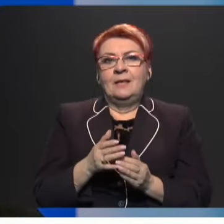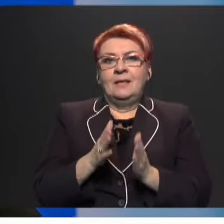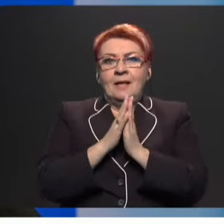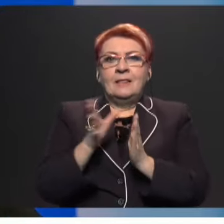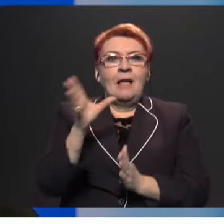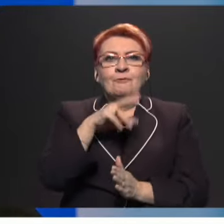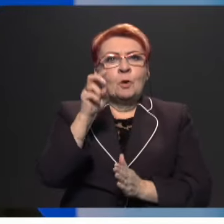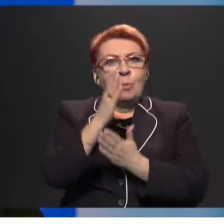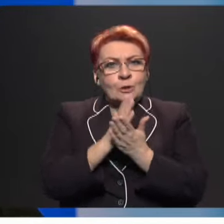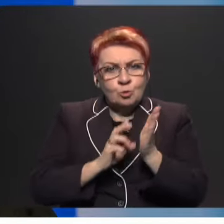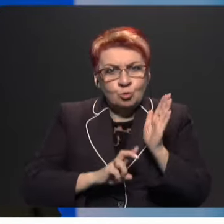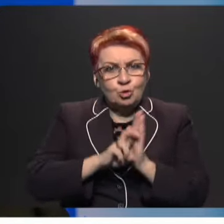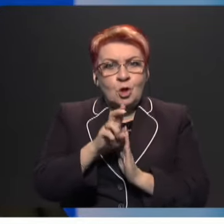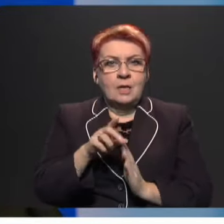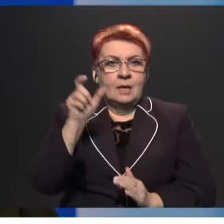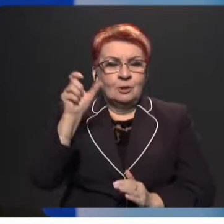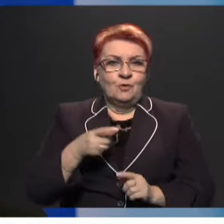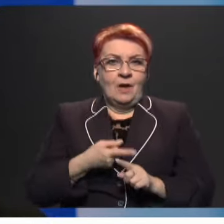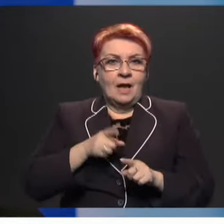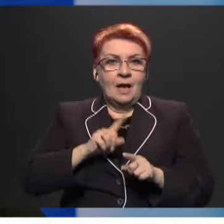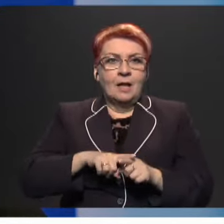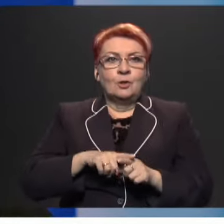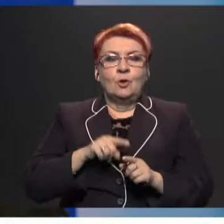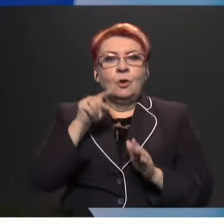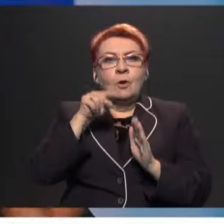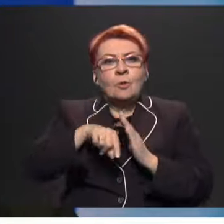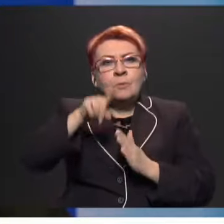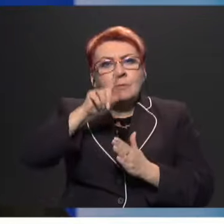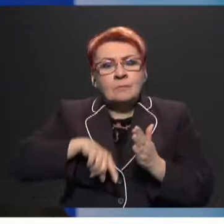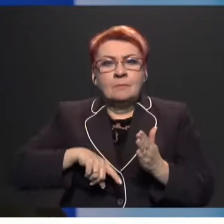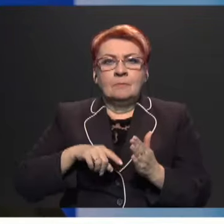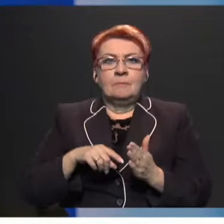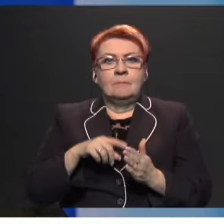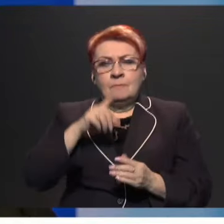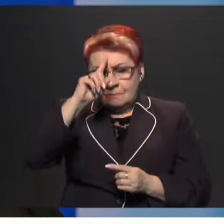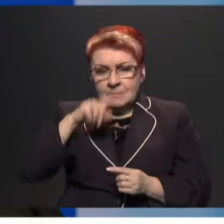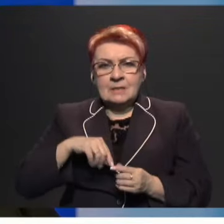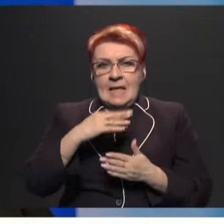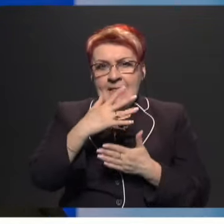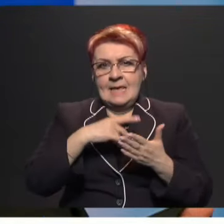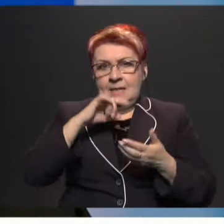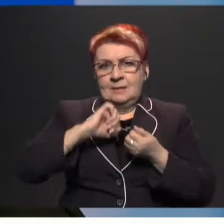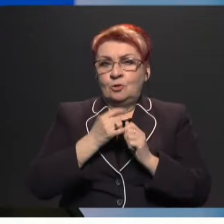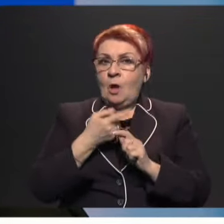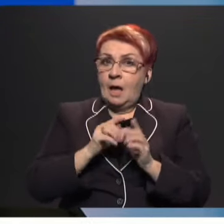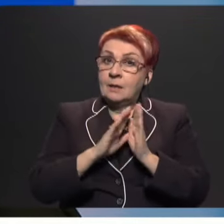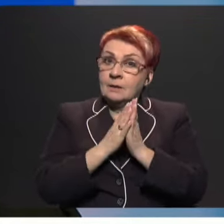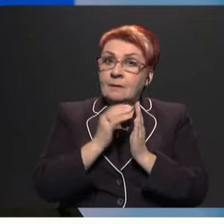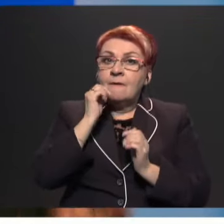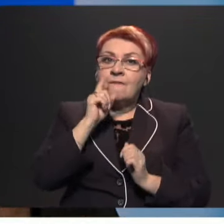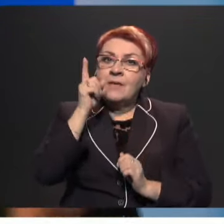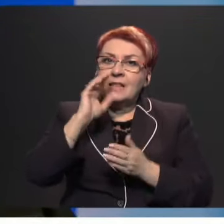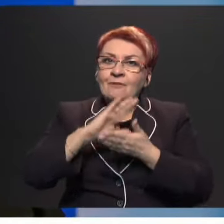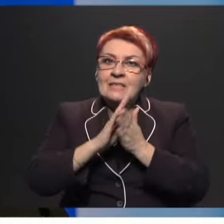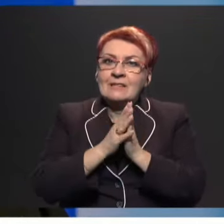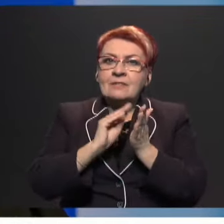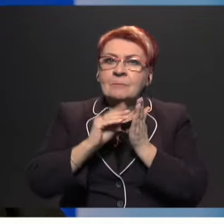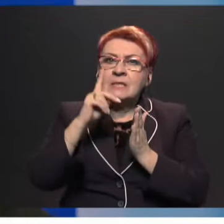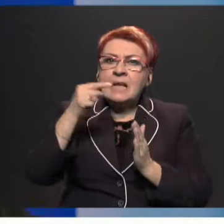всех богослужениях. Человек, который глубоко воцерковлен, близко к тексту его знает. А ведь это книга Ветхого Завета, написана